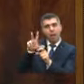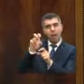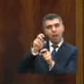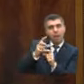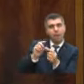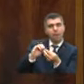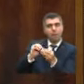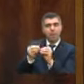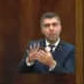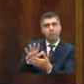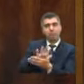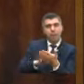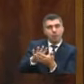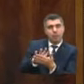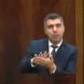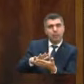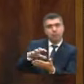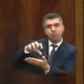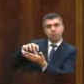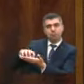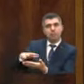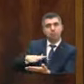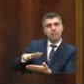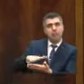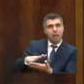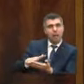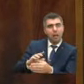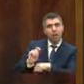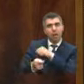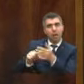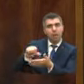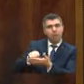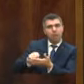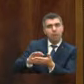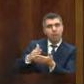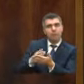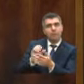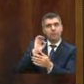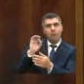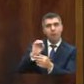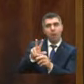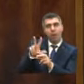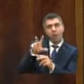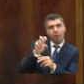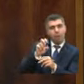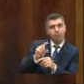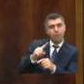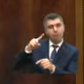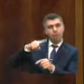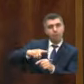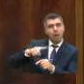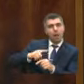في أقاليمنا وجهاتنا، ساعين إلى ملامسة الآثار والواقع اليومي للجهود